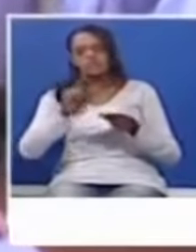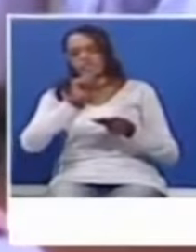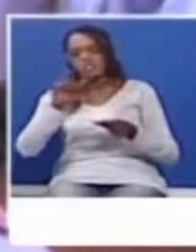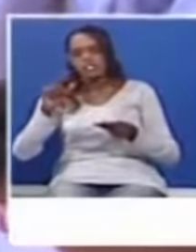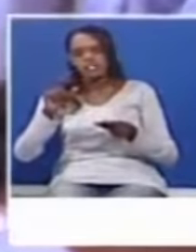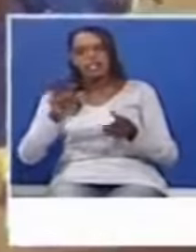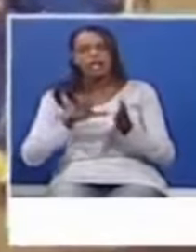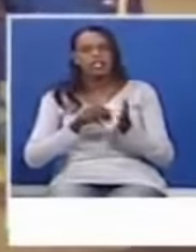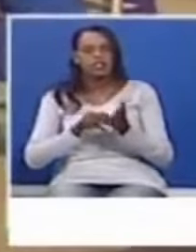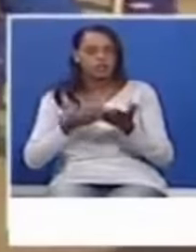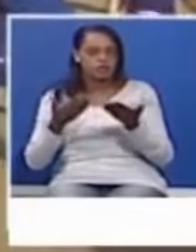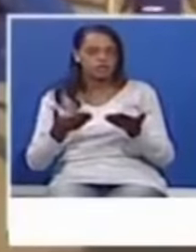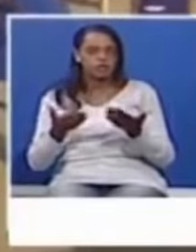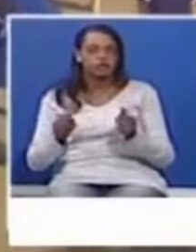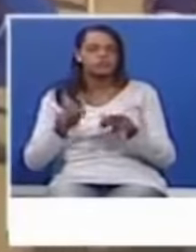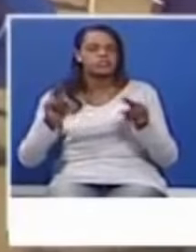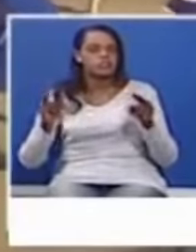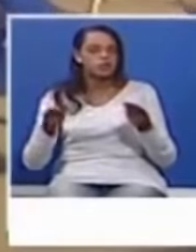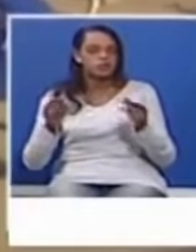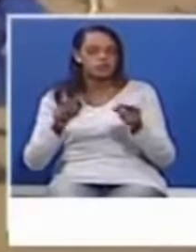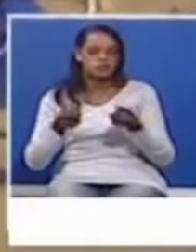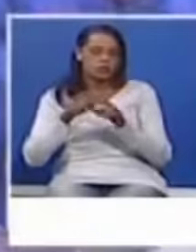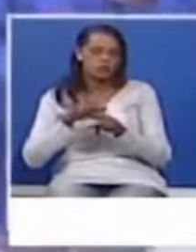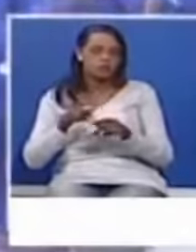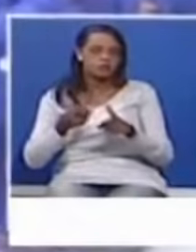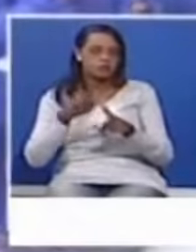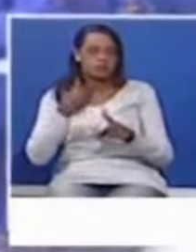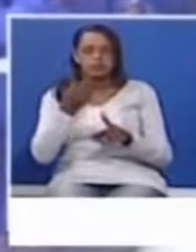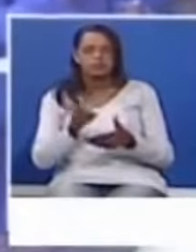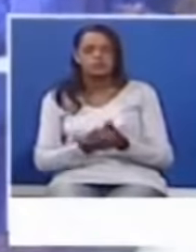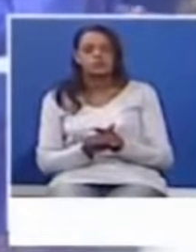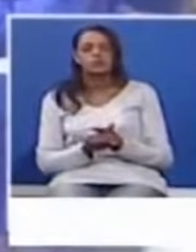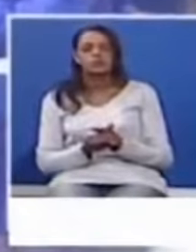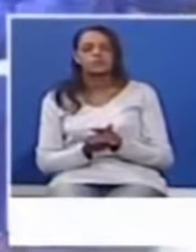ዝኽበር ኣህጉራዊ መዓልቲ ቆልዑ በዚ ተቐይሩ ዘሎ ዕለት መሰረት ከካይድዎ ፀዊዑ